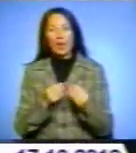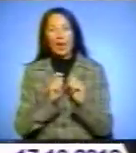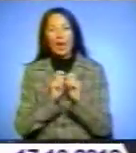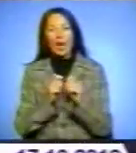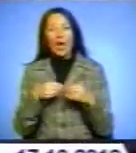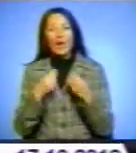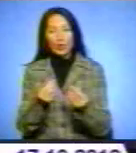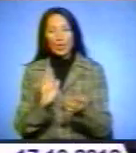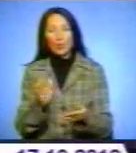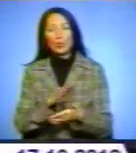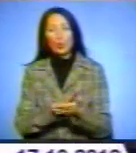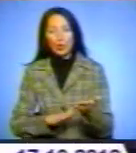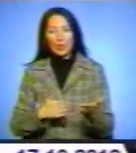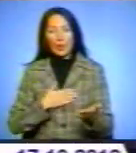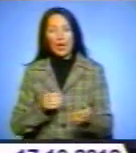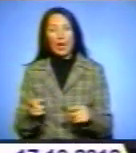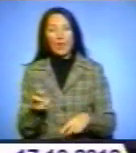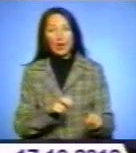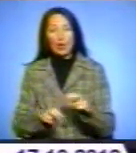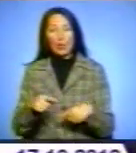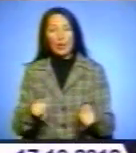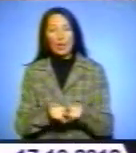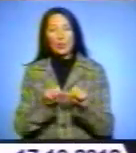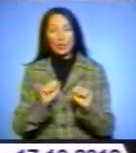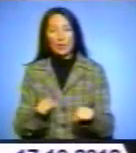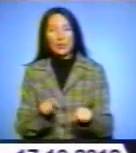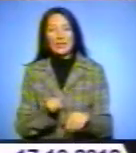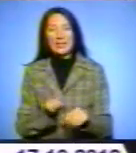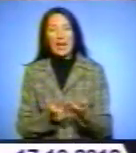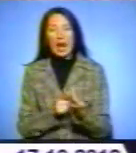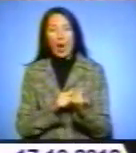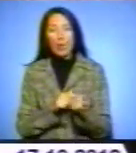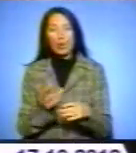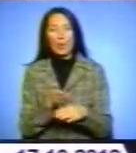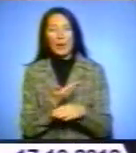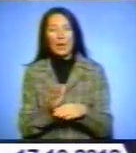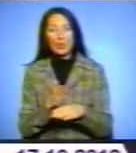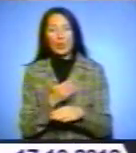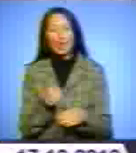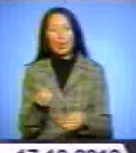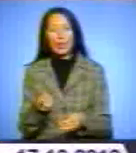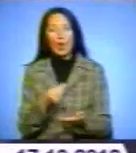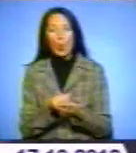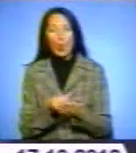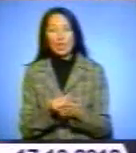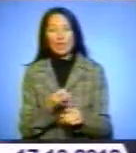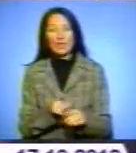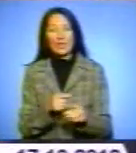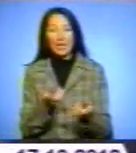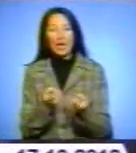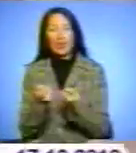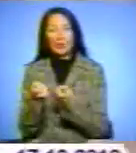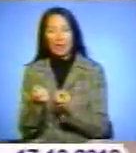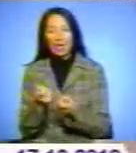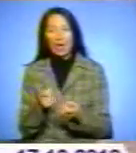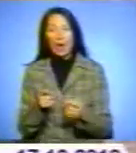Ми вишукуємо такі можливості за рахунок перерозподілу тих коштів, які надходять до органів внутрішніх